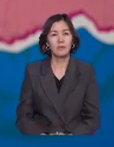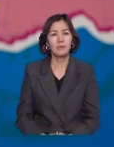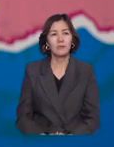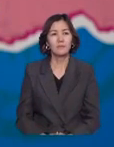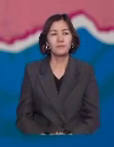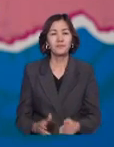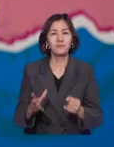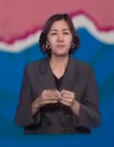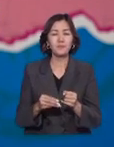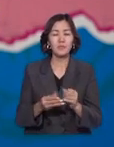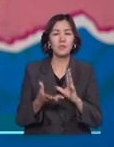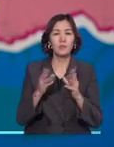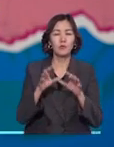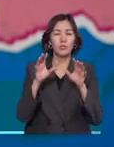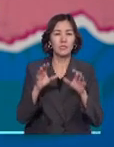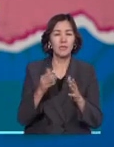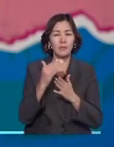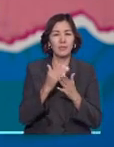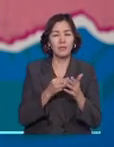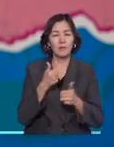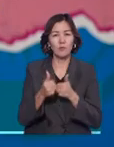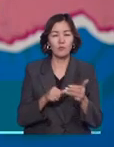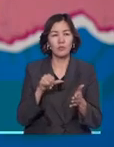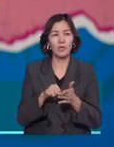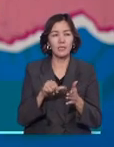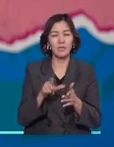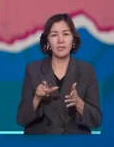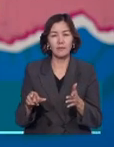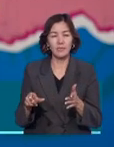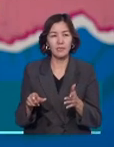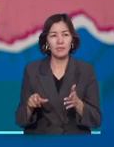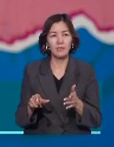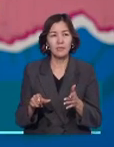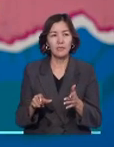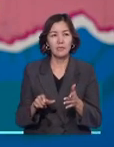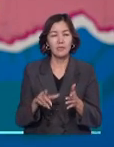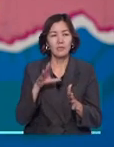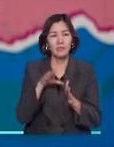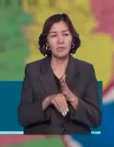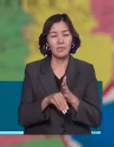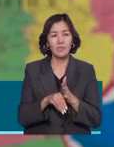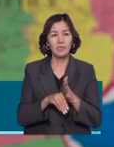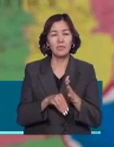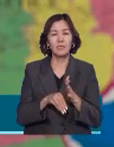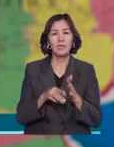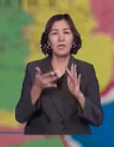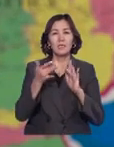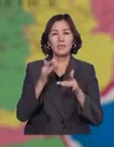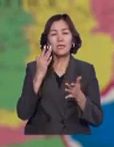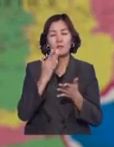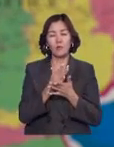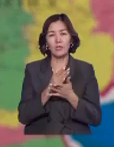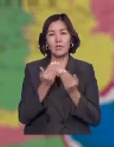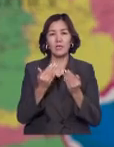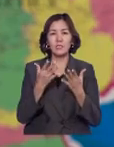Жер бойынша заң бағдарламасы менен конкурсқа қатысушы азаматтардың кіретін жаңында өздерінің сайты болады. Ол сайт